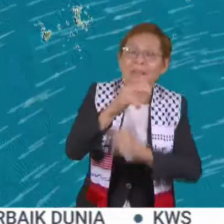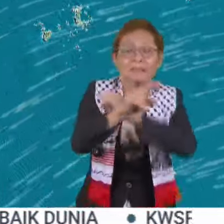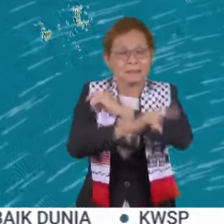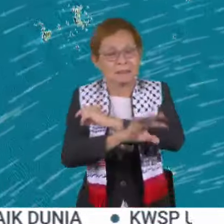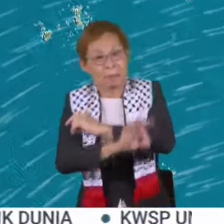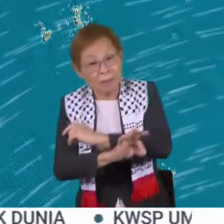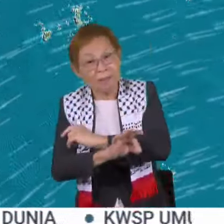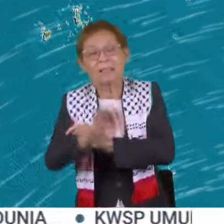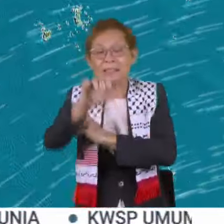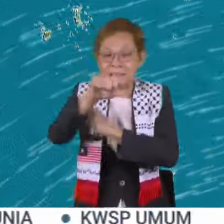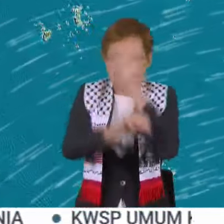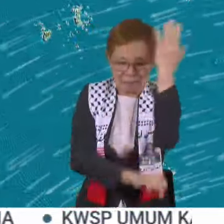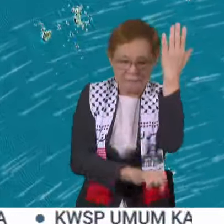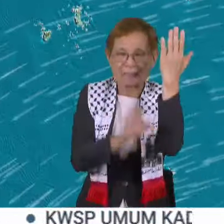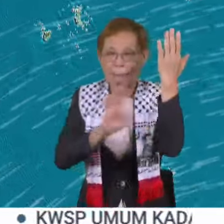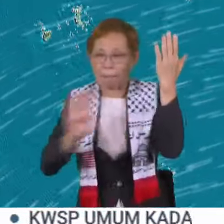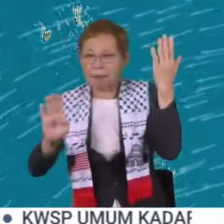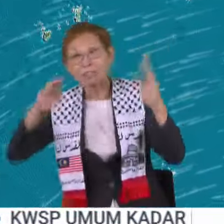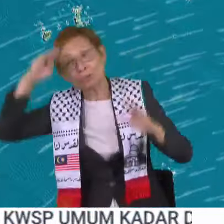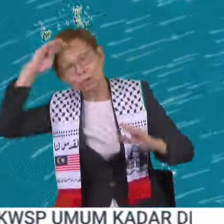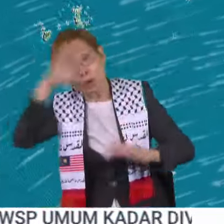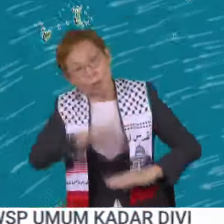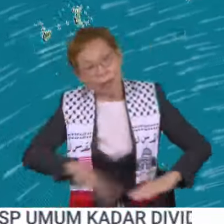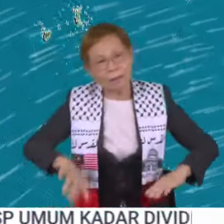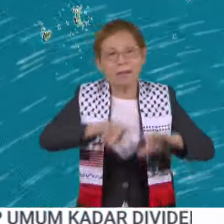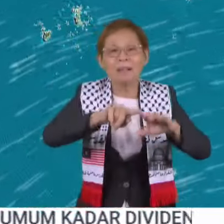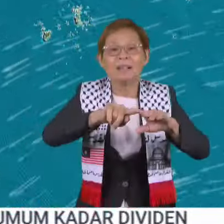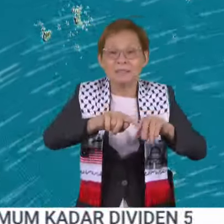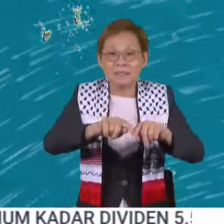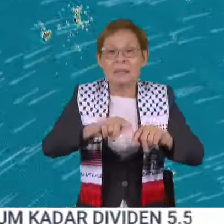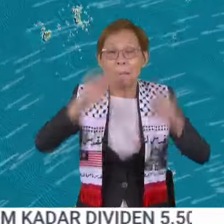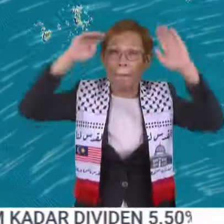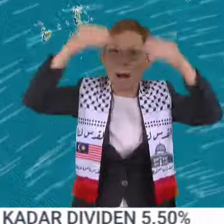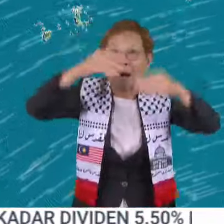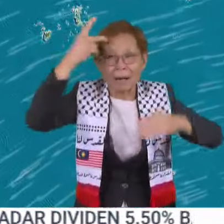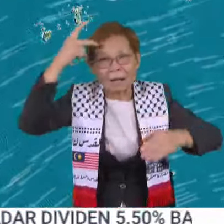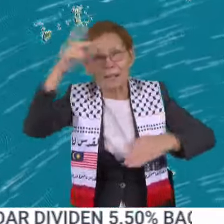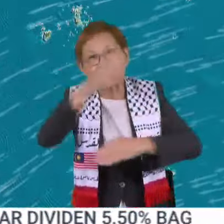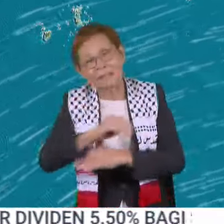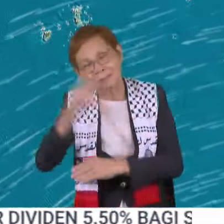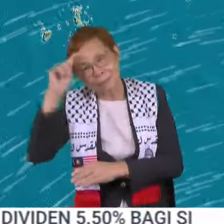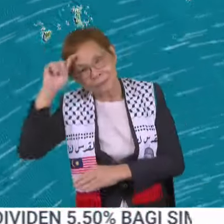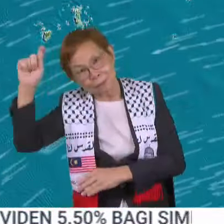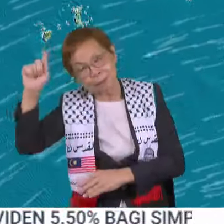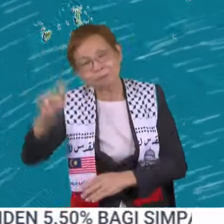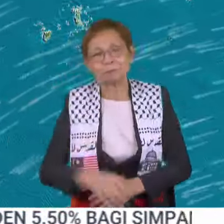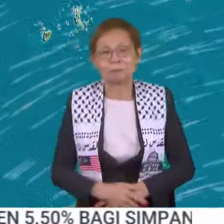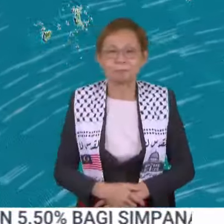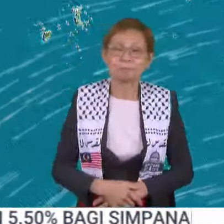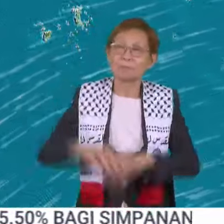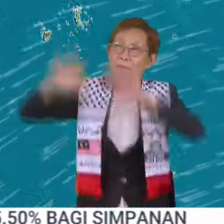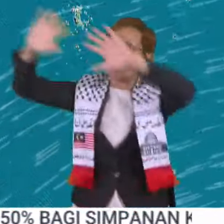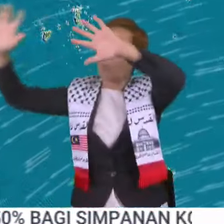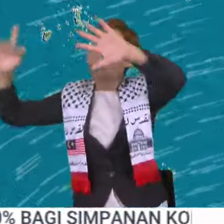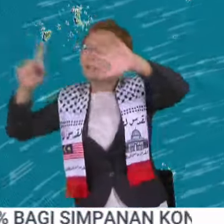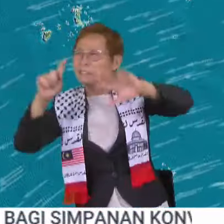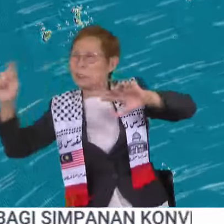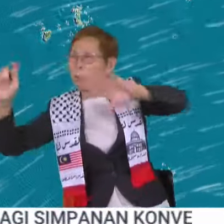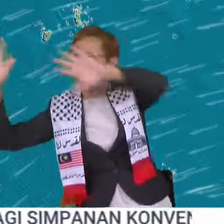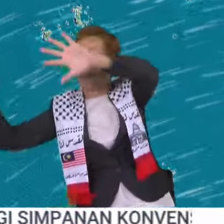Sembilan Selatan dan juga barat Negeri Johor serta di kawasan pedalaman Negeri Pahang Kelantan dan juga Terengganu dengan angin Timuran yang